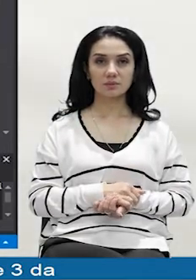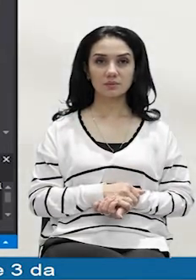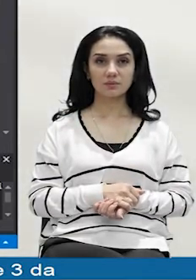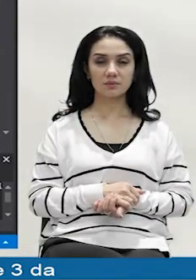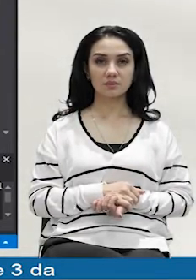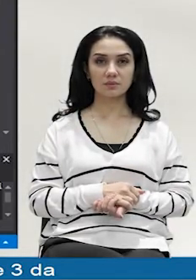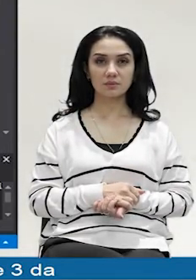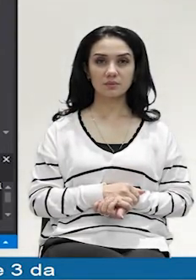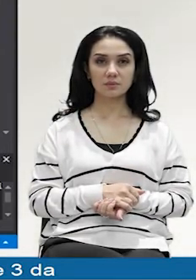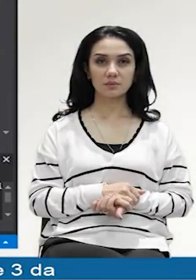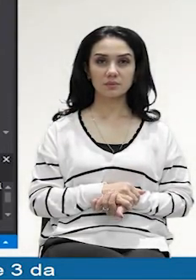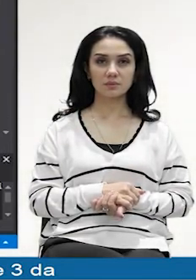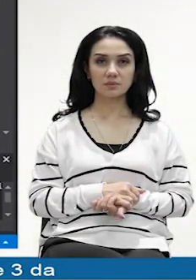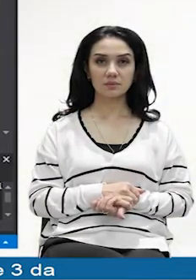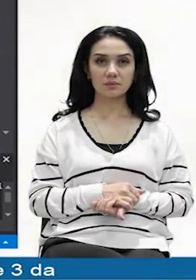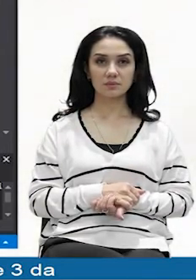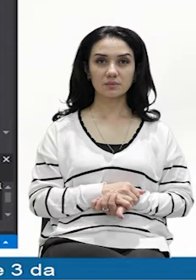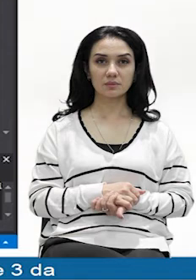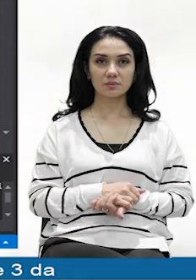Keyin hop.